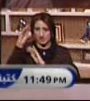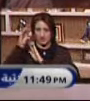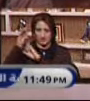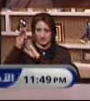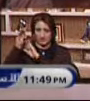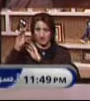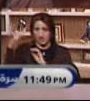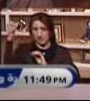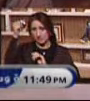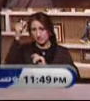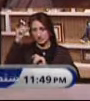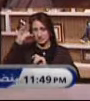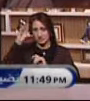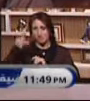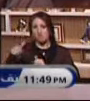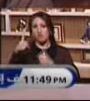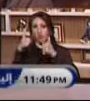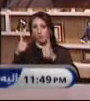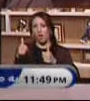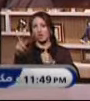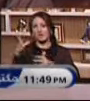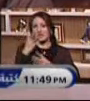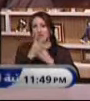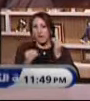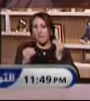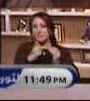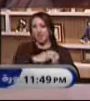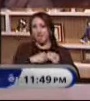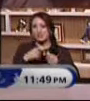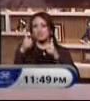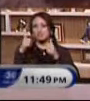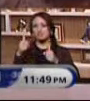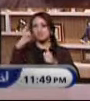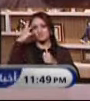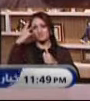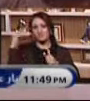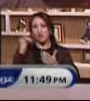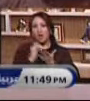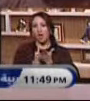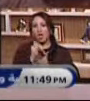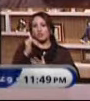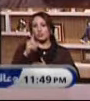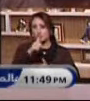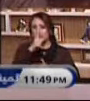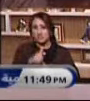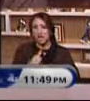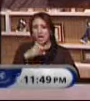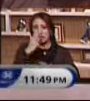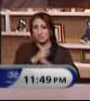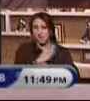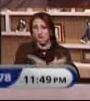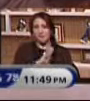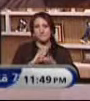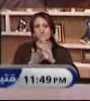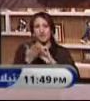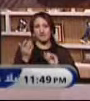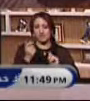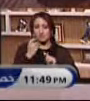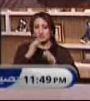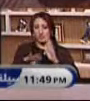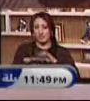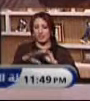حماه، يقول لقد سعد فلان ابن فلان سعادة لن يشقى بعدها أبدا. الله. هو يروح رفع كتابه ويقول ها